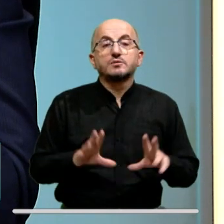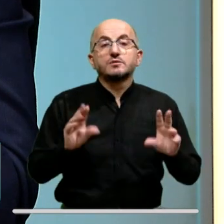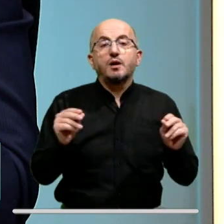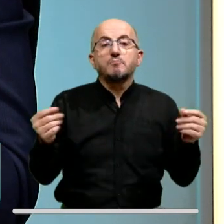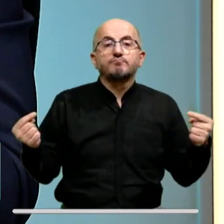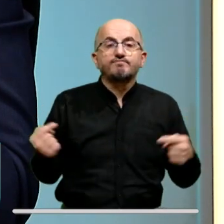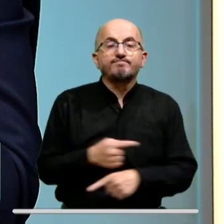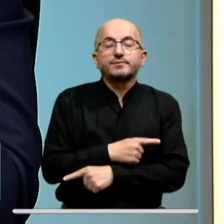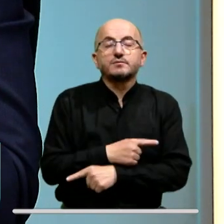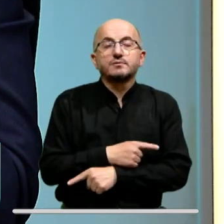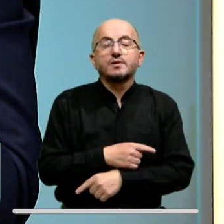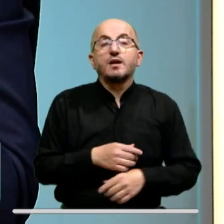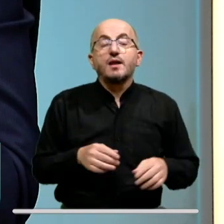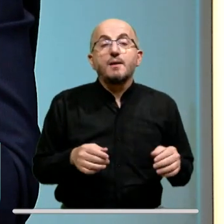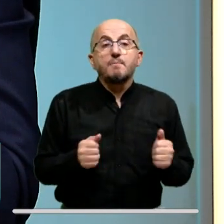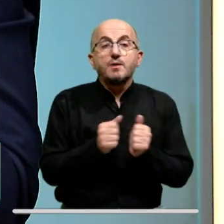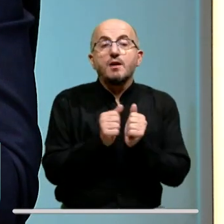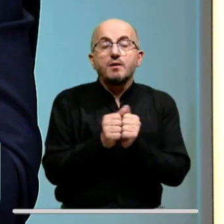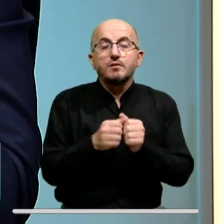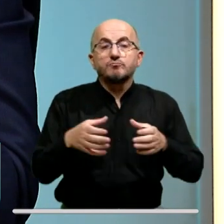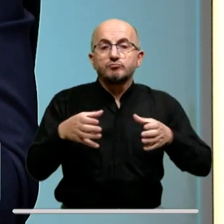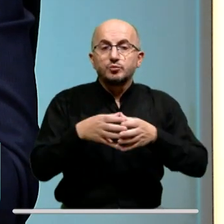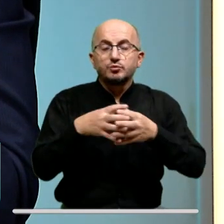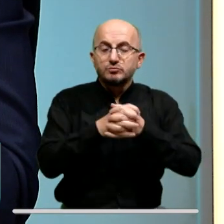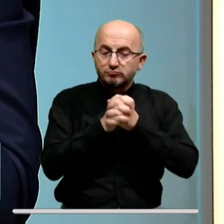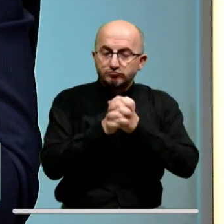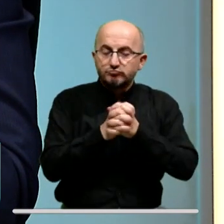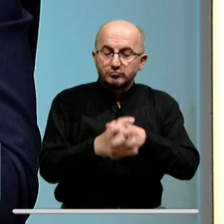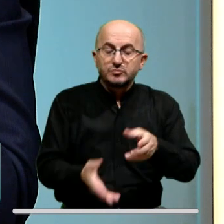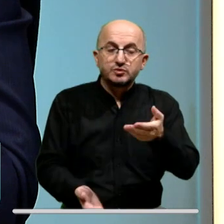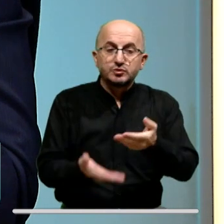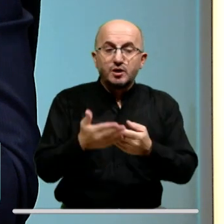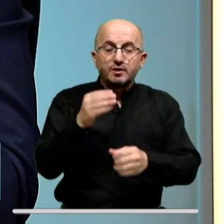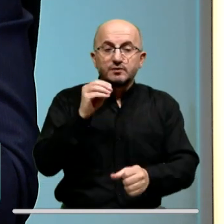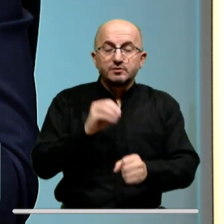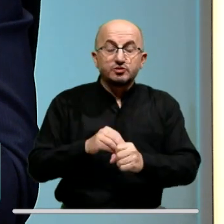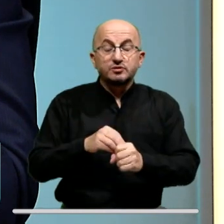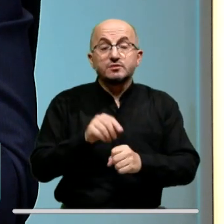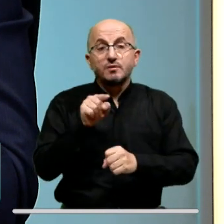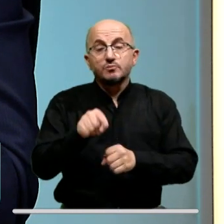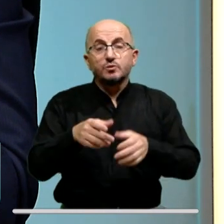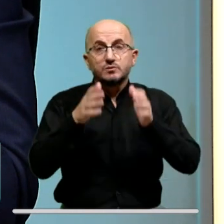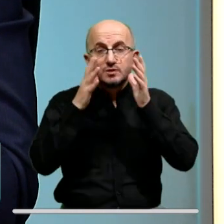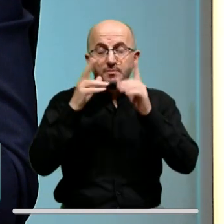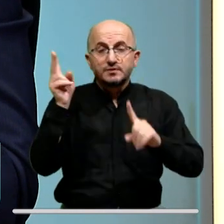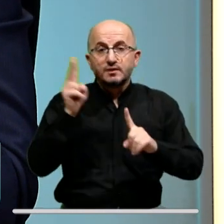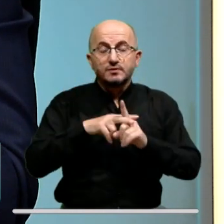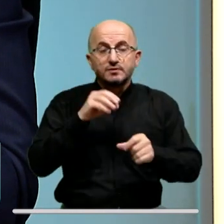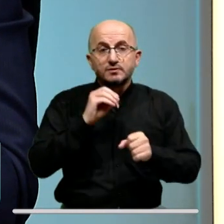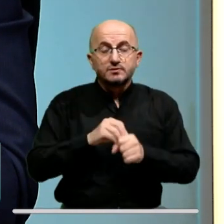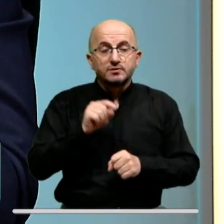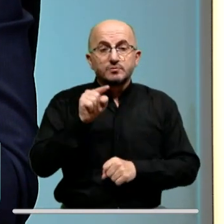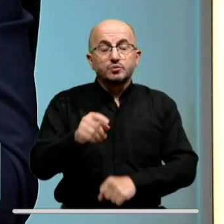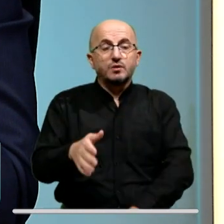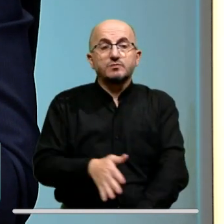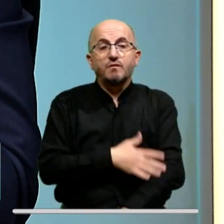tersine bir birlik bütünlük sağladığı için efendim bu namaza iştirak ettiği için bundan